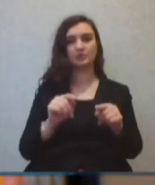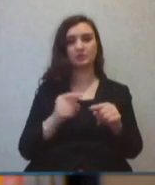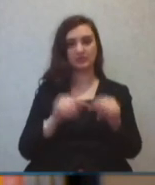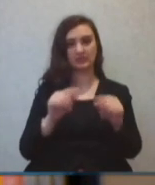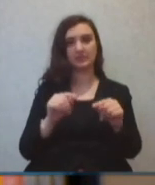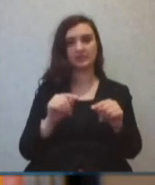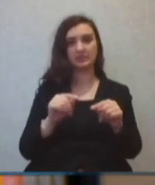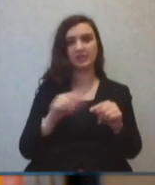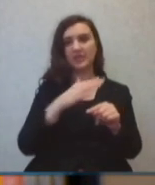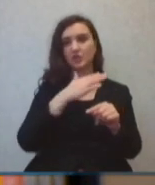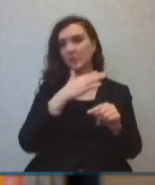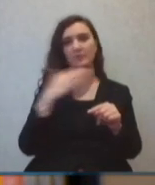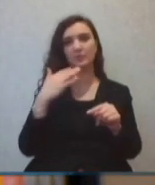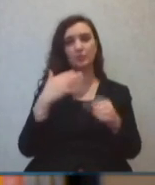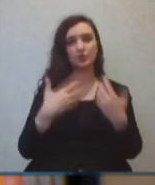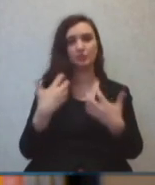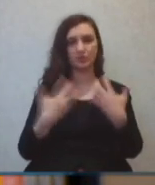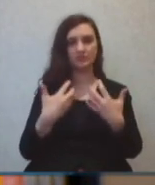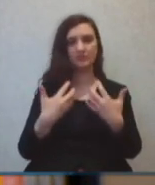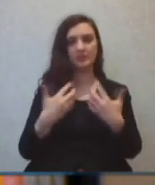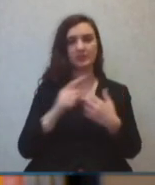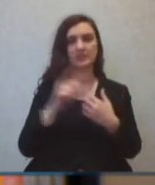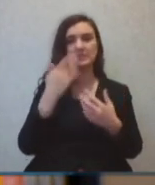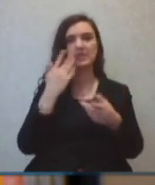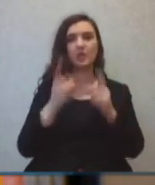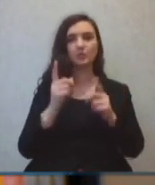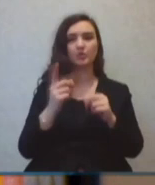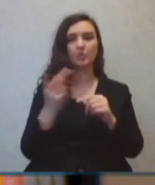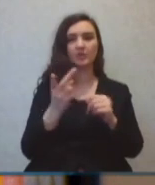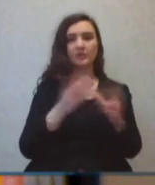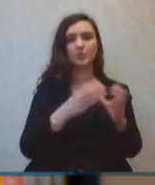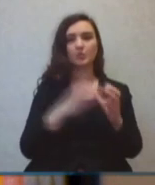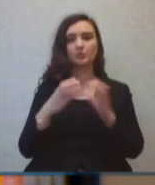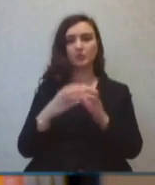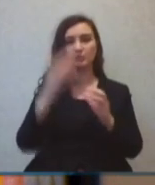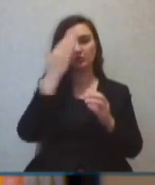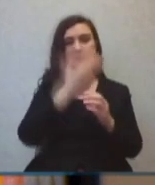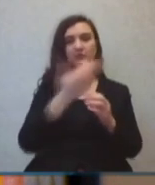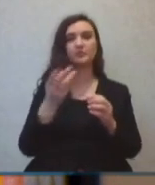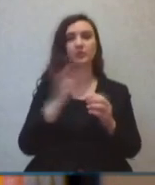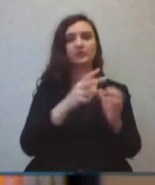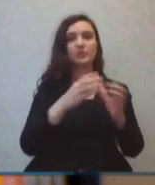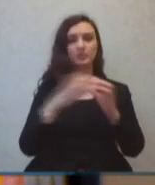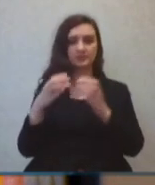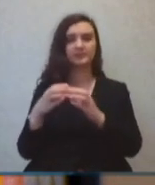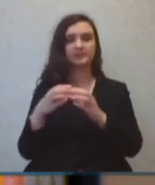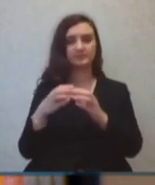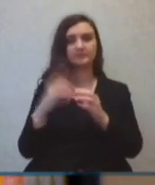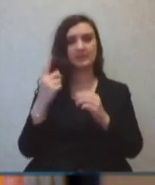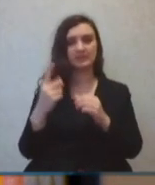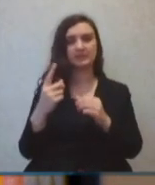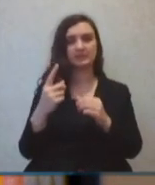ეს გადაჭარბებული შფოთვა, რომელიც რეალურად ორივე ჯგუფში, მოსახლეობის ორივე ჯგუფში, ანუ